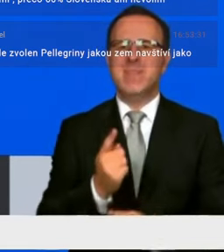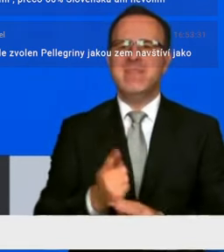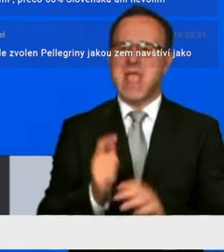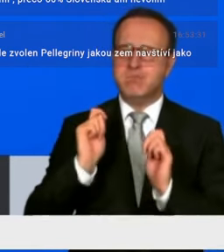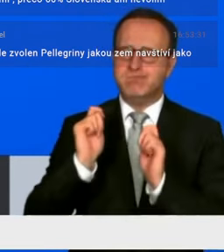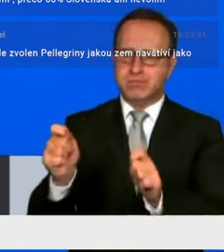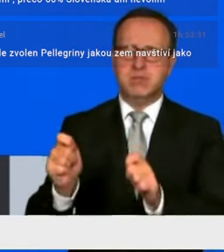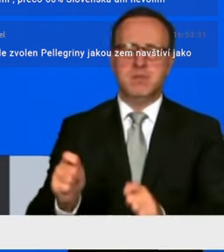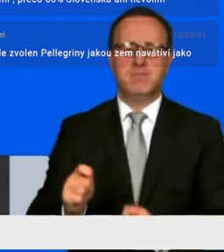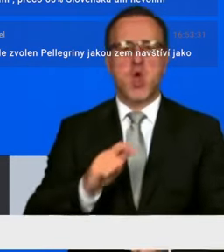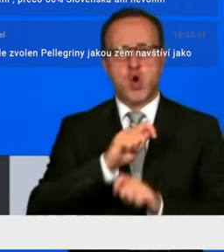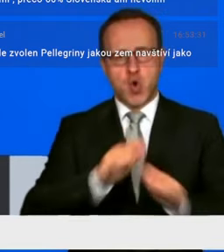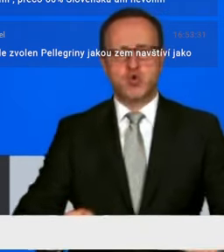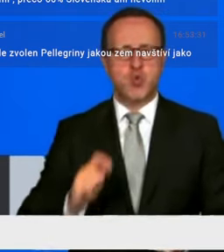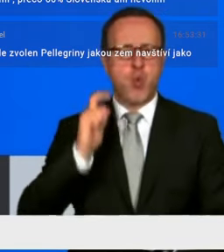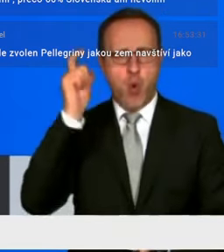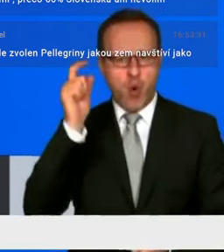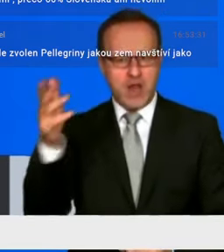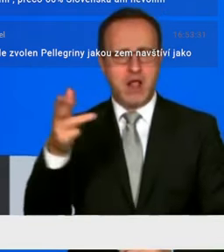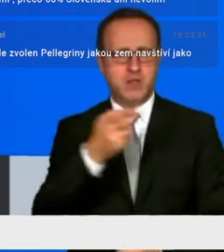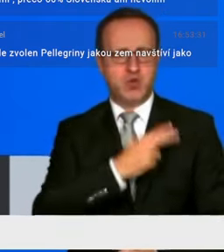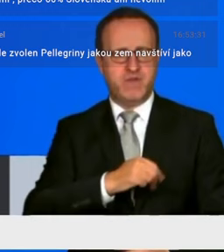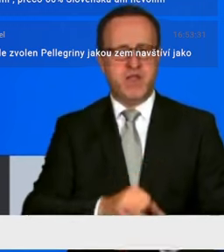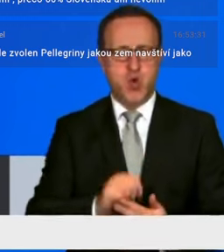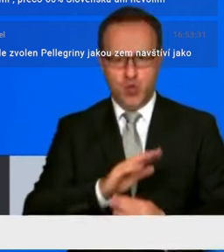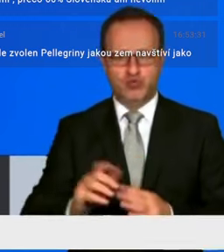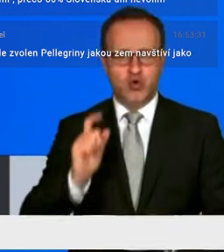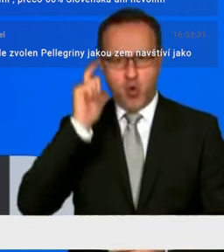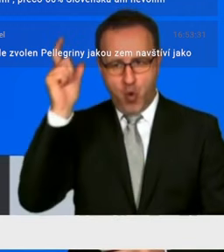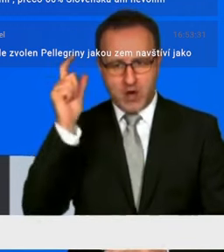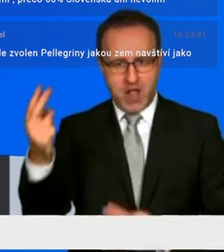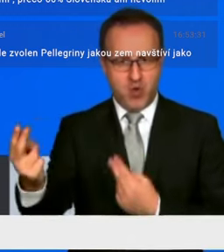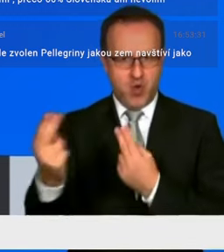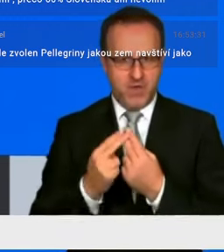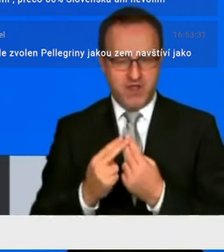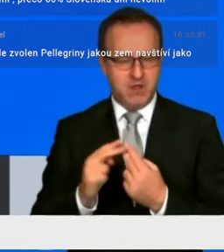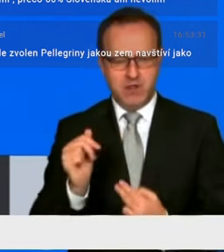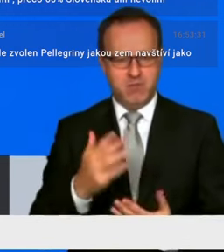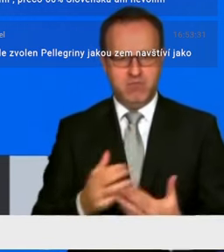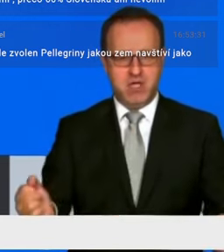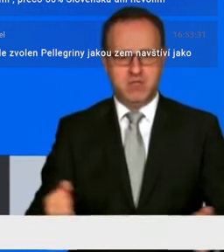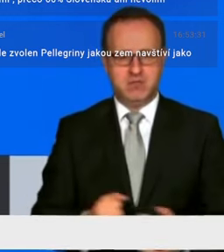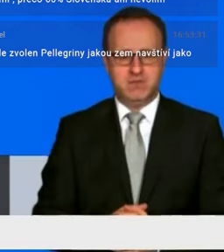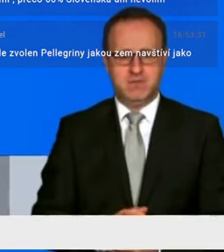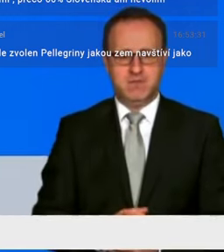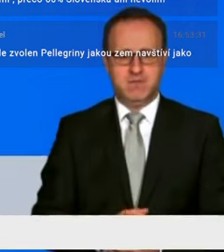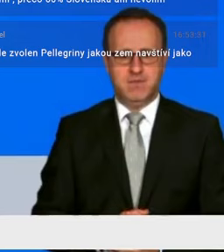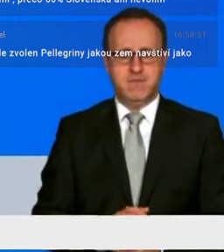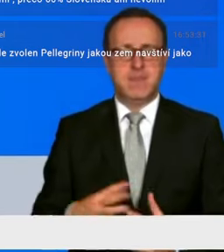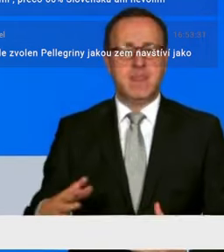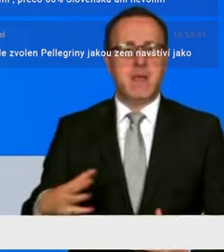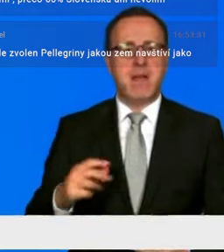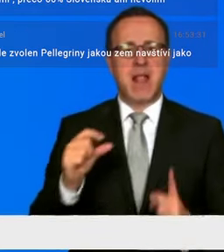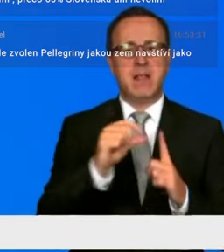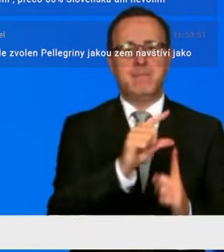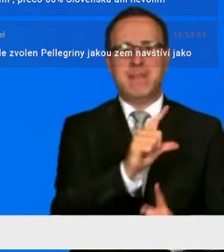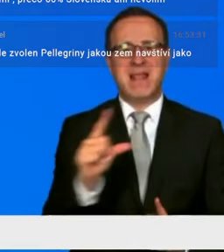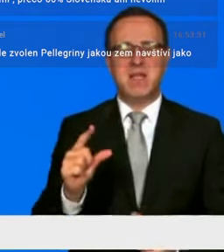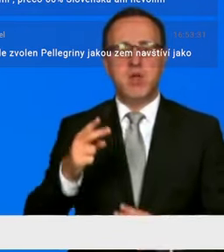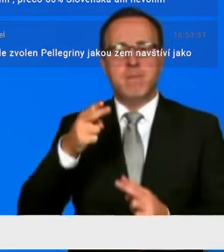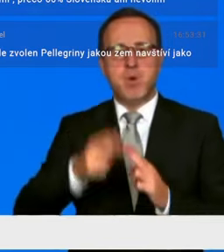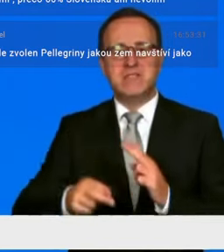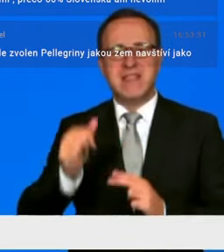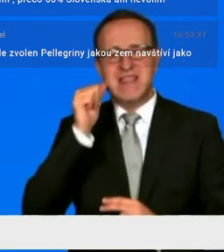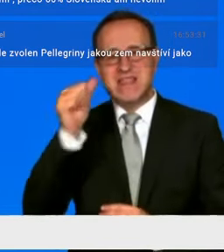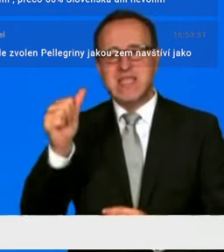orgány ktoré proste sú na to príslušné máte už nejakú odozvu tých orgánov Nie pán pelegrini eh v posledných dňoch sa